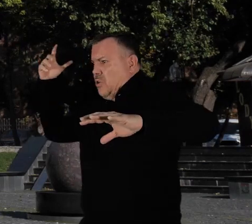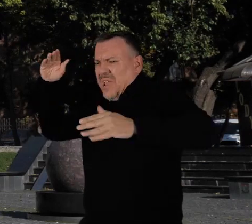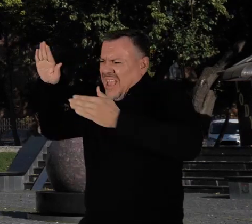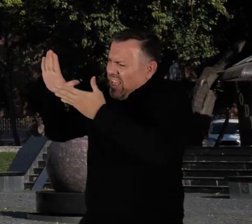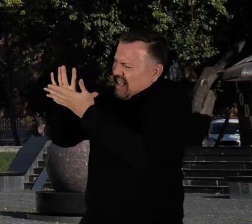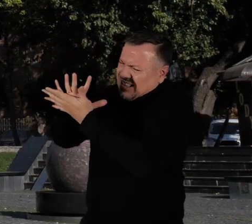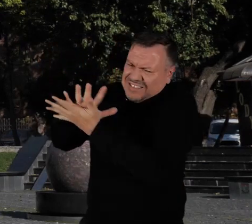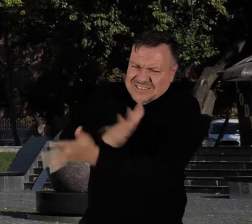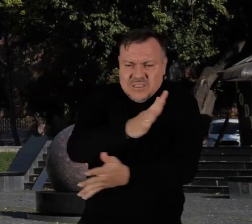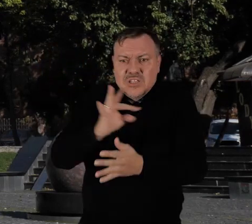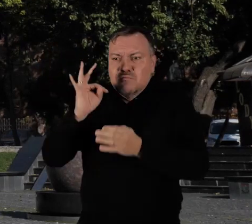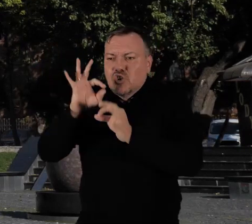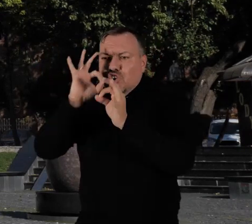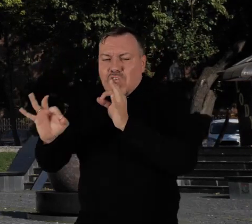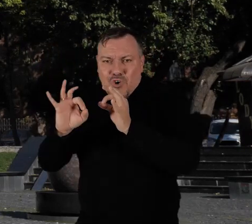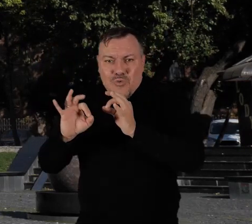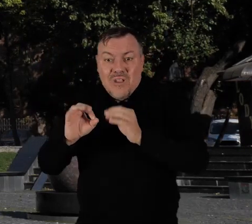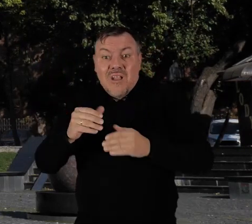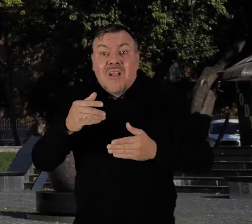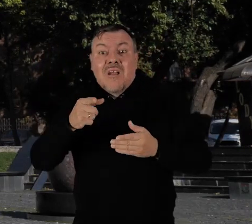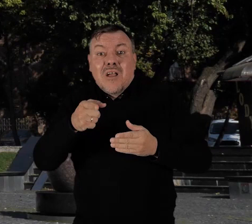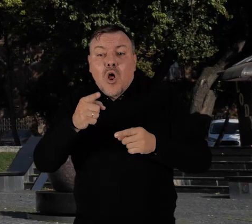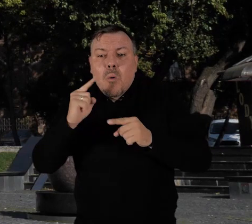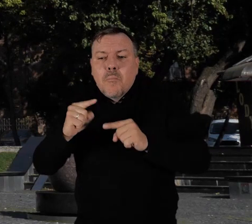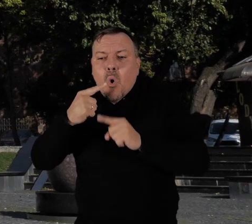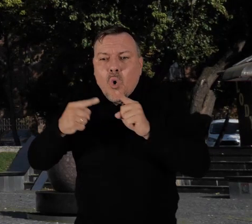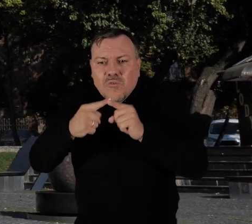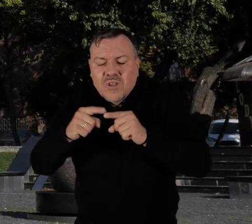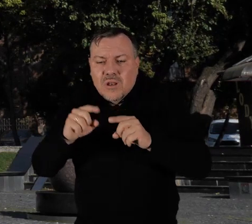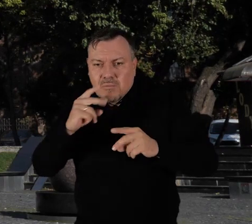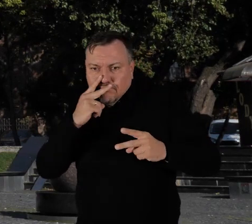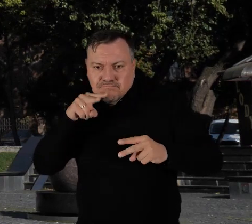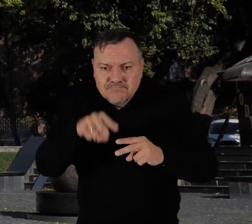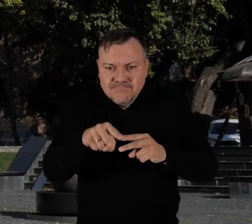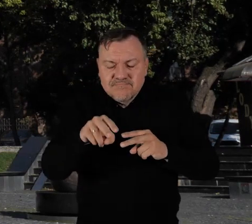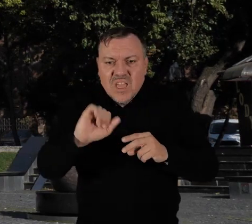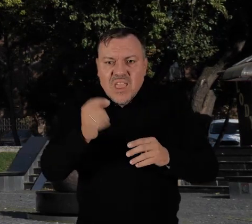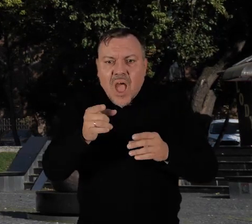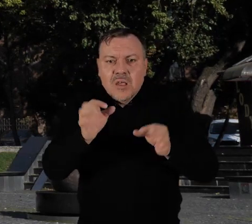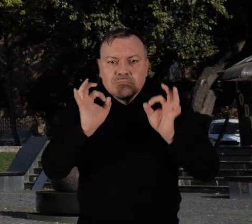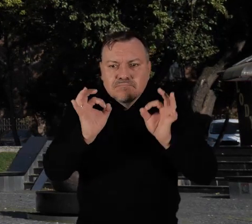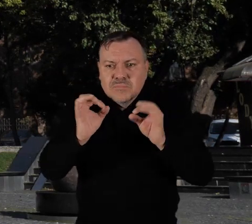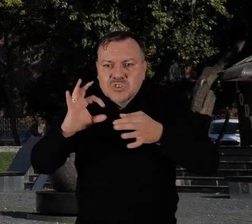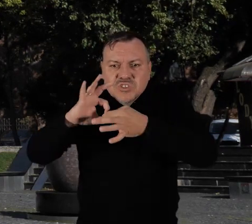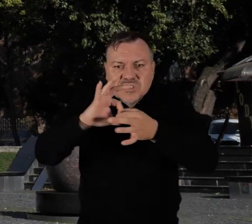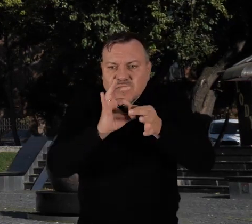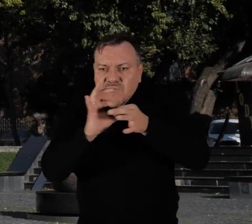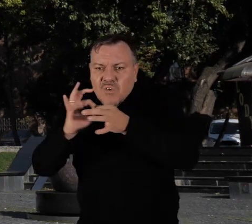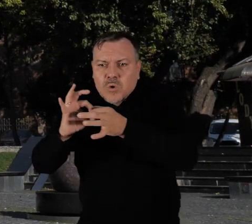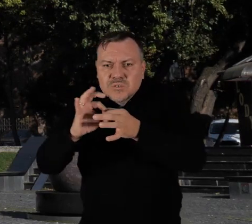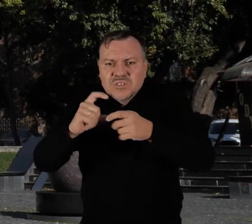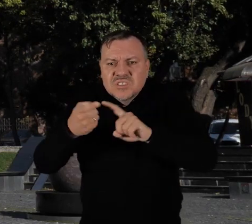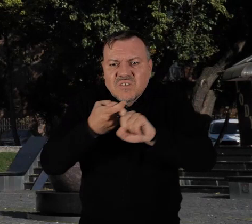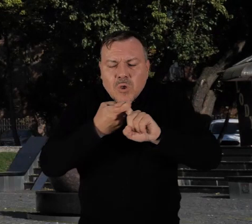się zatarły wszystkie jego szczegóły. Dopiero po chwili skierować uwagę na jego logiczną strukturę, na jego związki